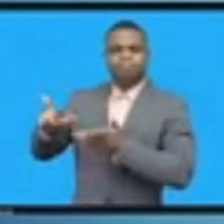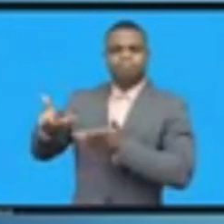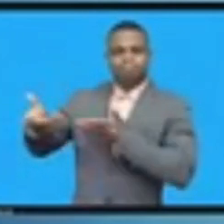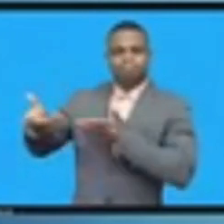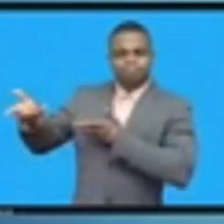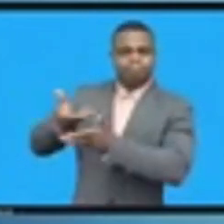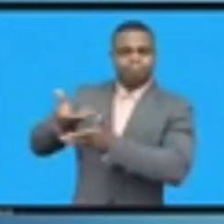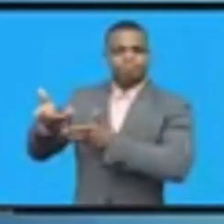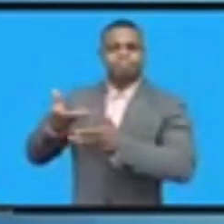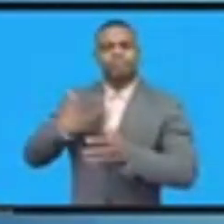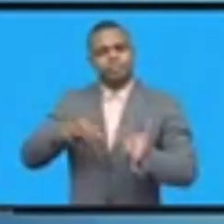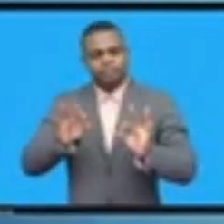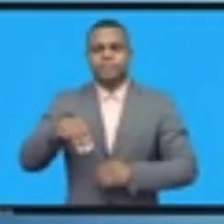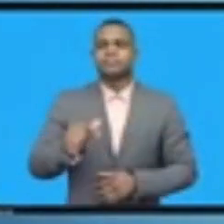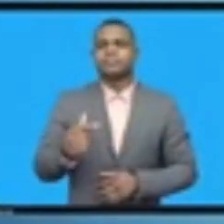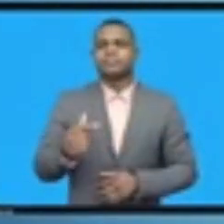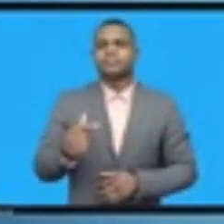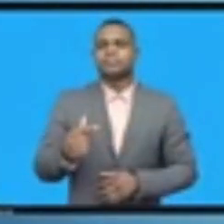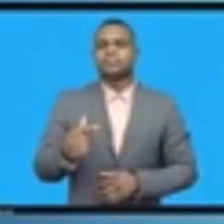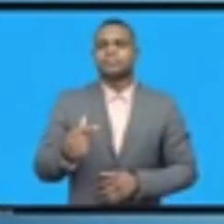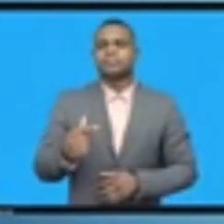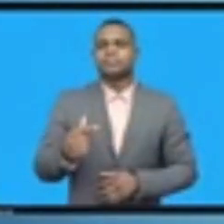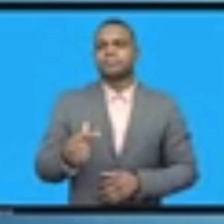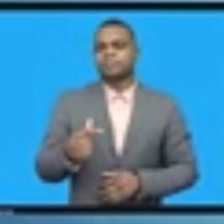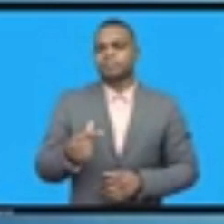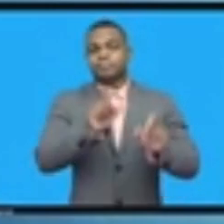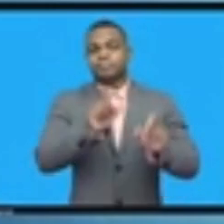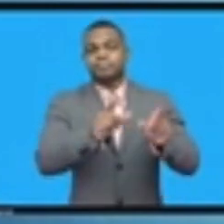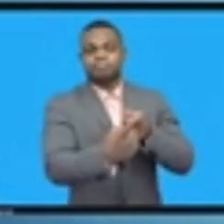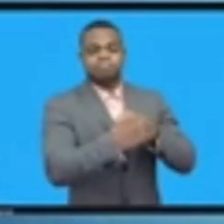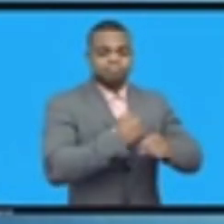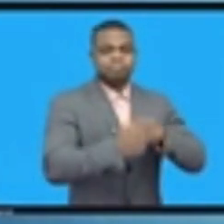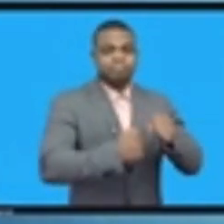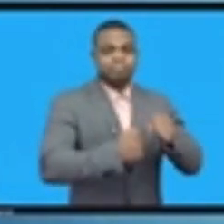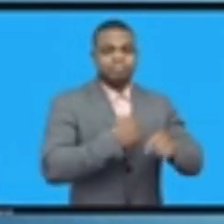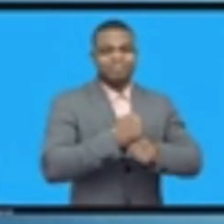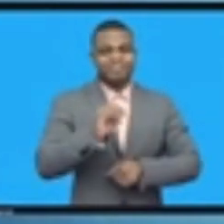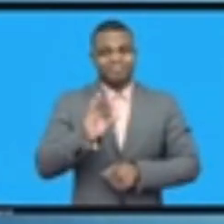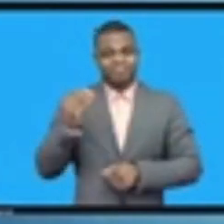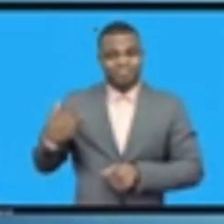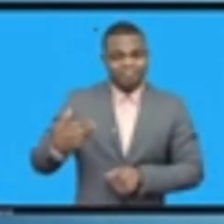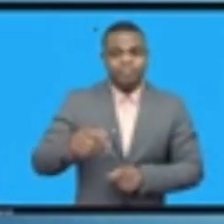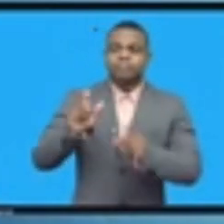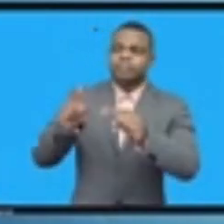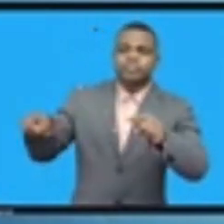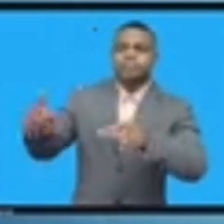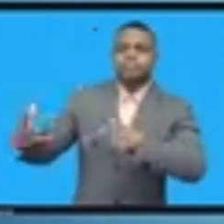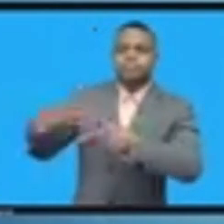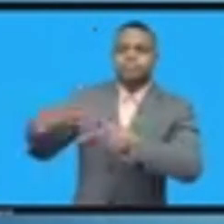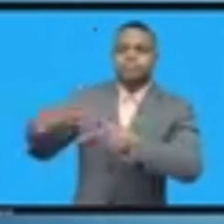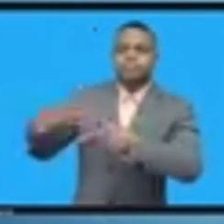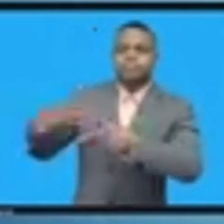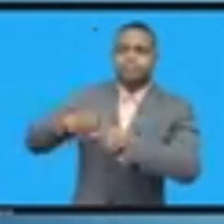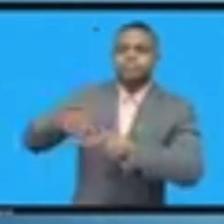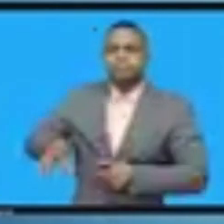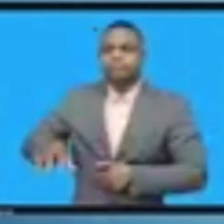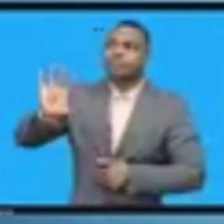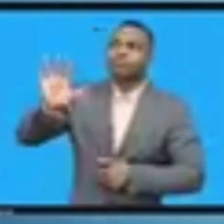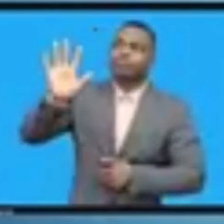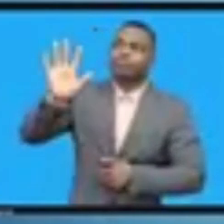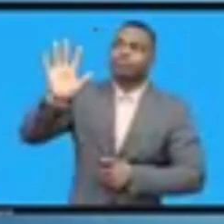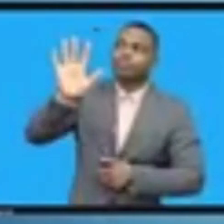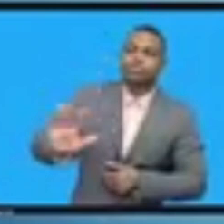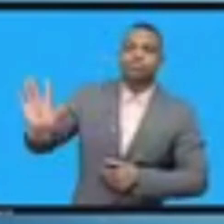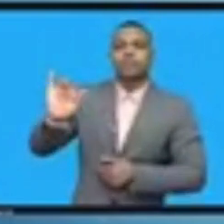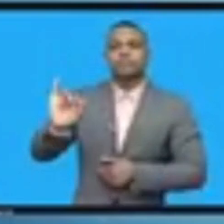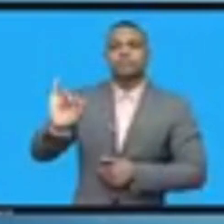我们参加年度 IGF， 并且使参与各国参与者和区域参与者都参与到 IGF 中来。我们的目标是